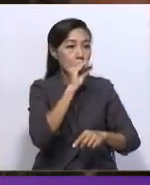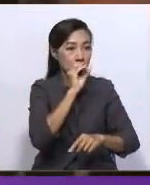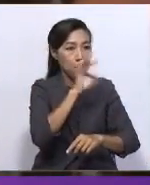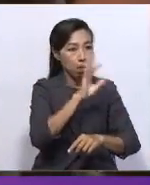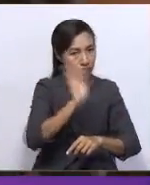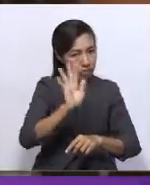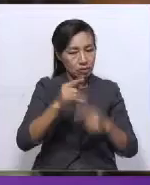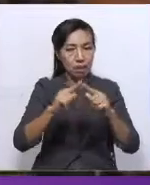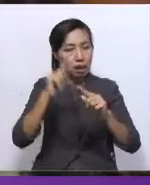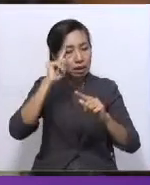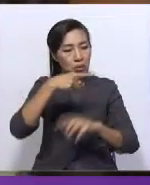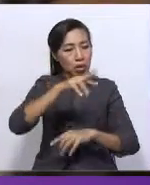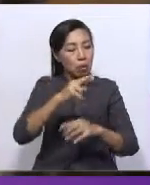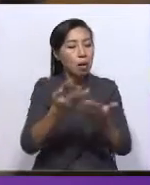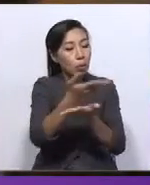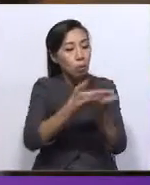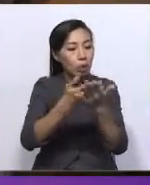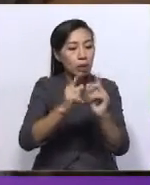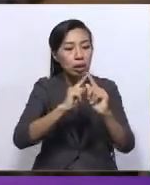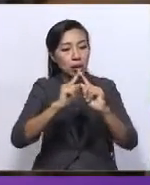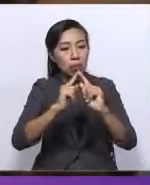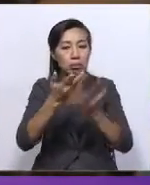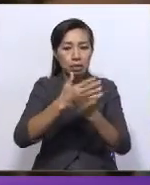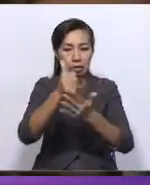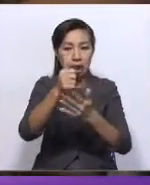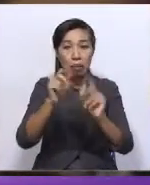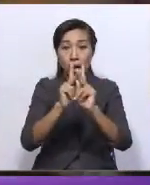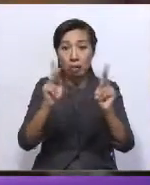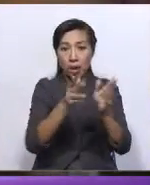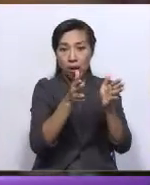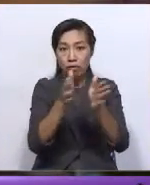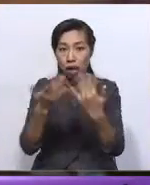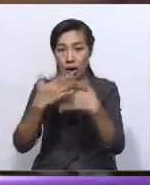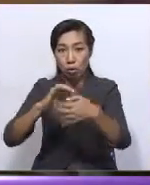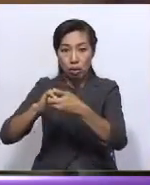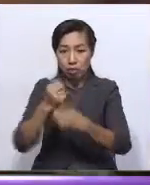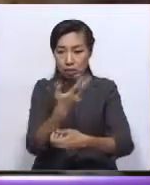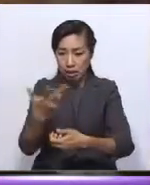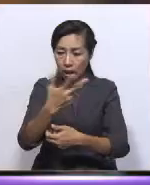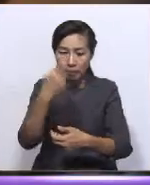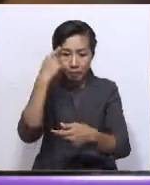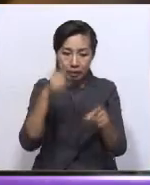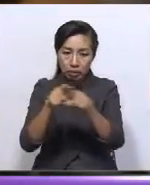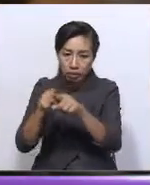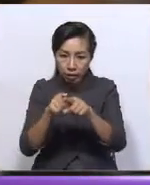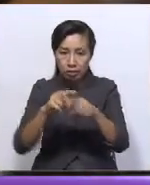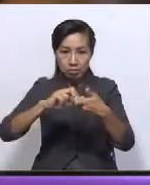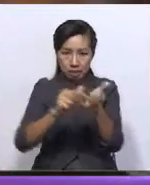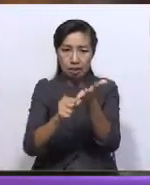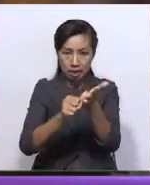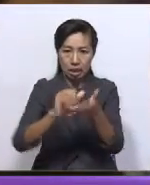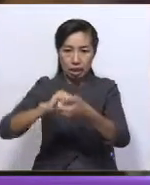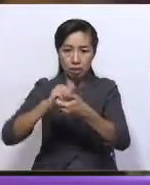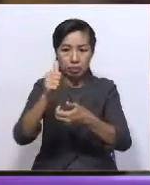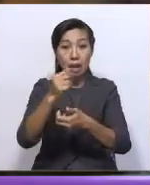จึงเชื่อว่าการพิจารณาน่าจะราบรื่นเพราะในกรรมาธิการร่วม3ฝ่ายมีความถ้อยทีถ้อยอาศัยเพื่อการแก้ปัญหาร่ว